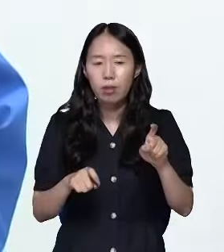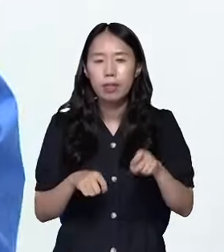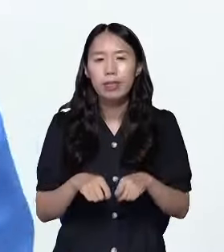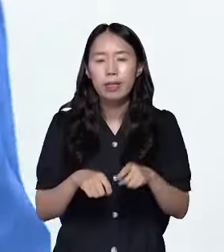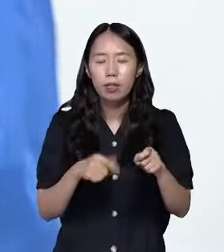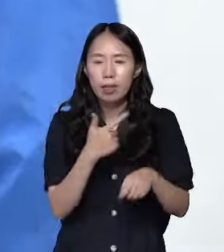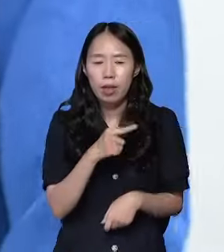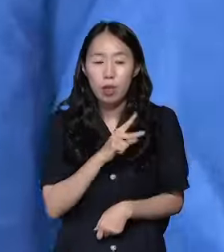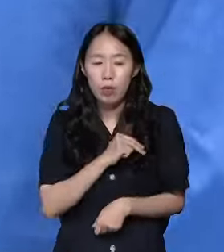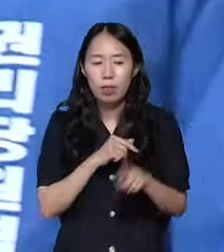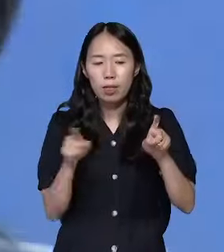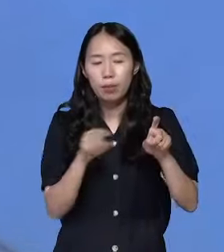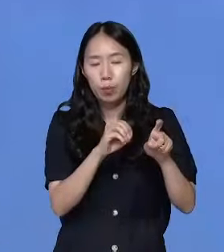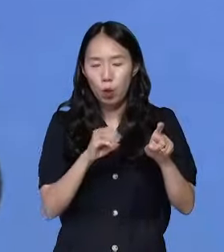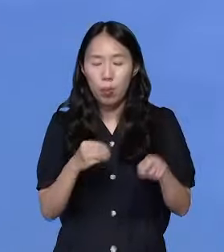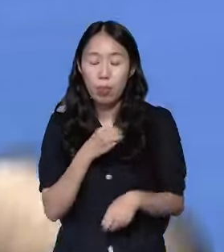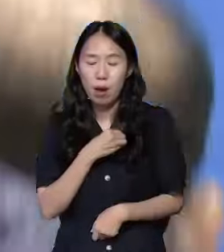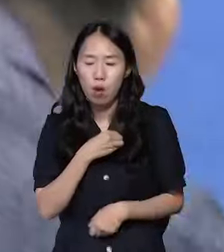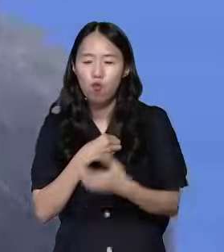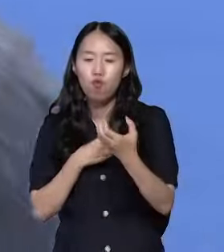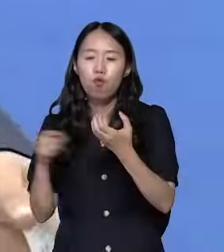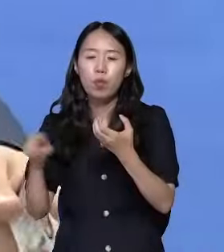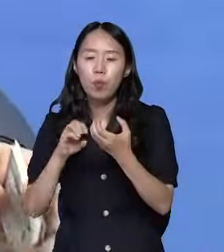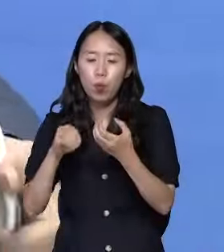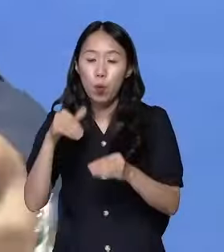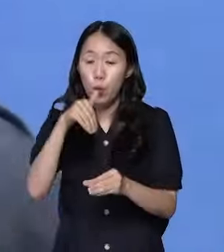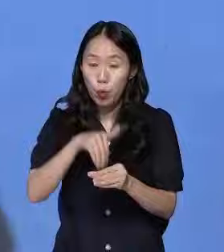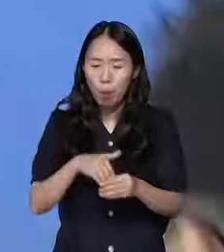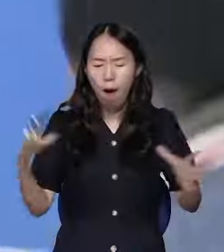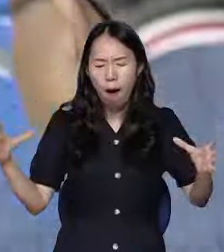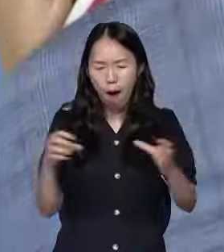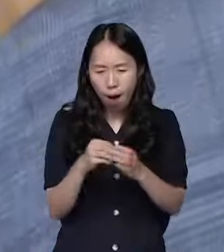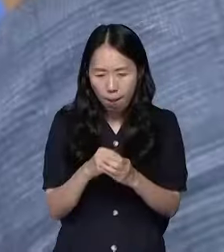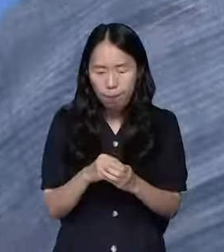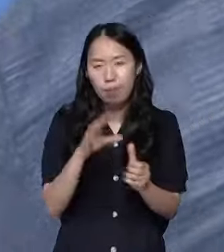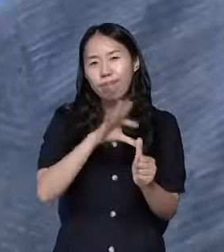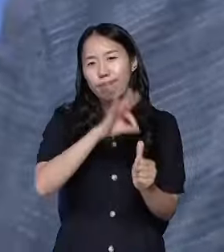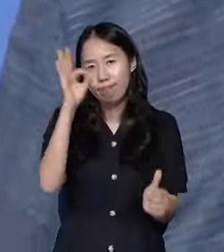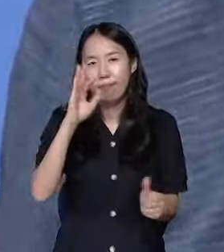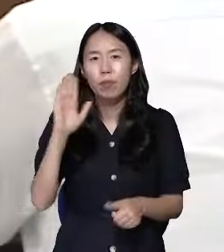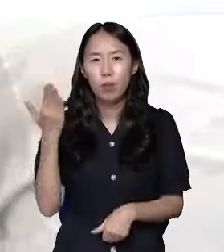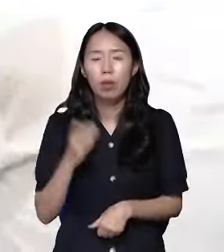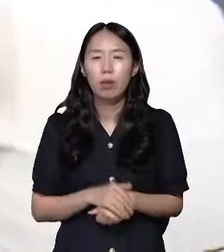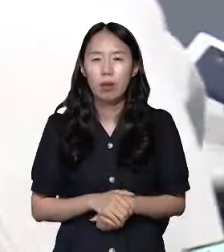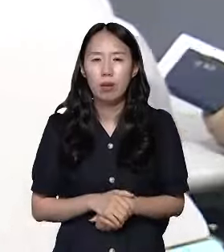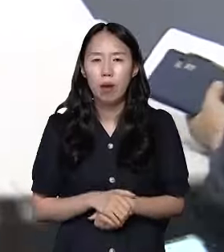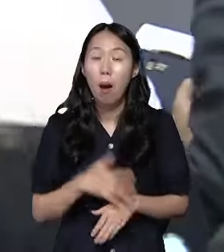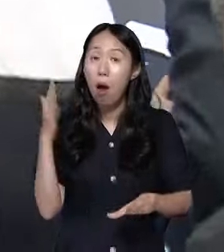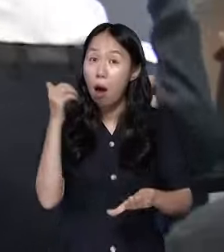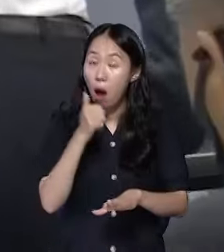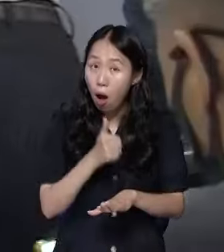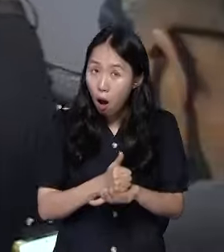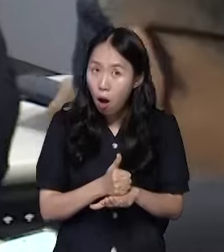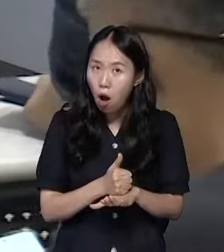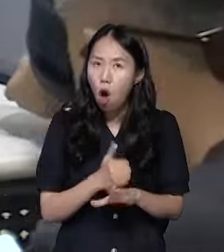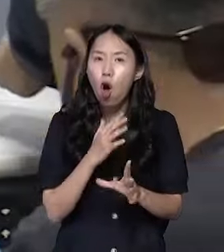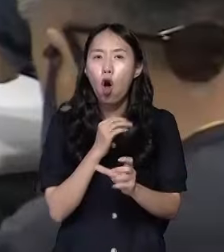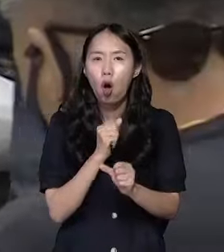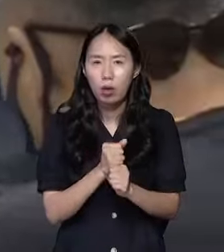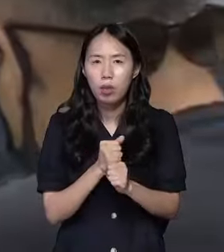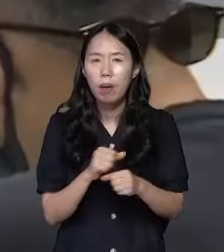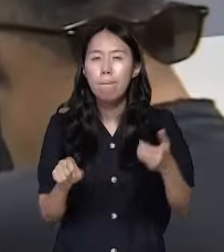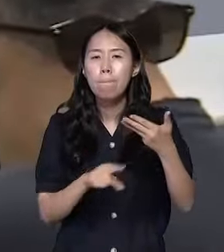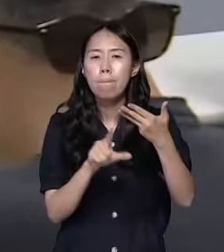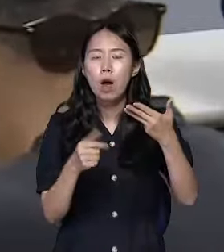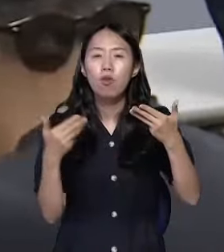10%와 권리당원 90%의 투표 결과를 합산해 당선자를 가리게 되며 최종 선거 결과는 다음